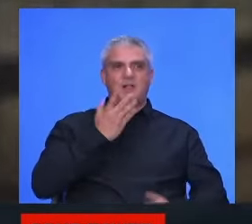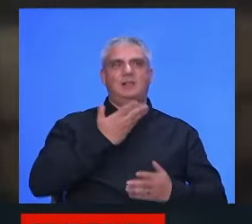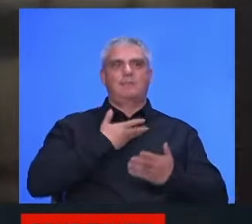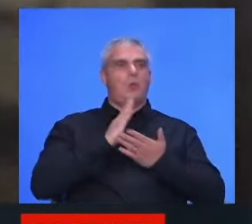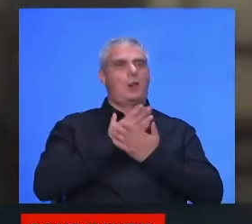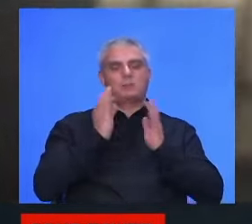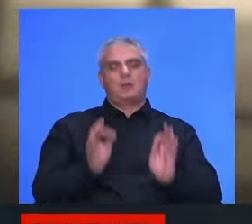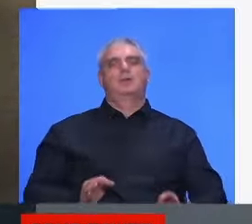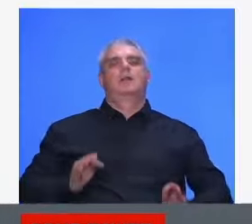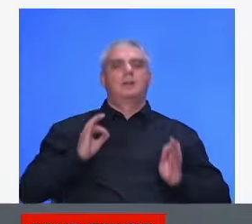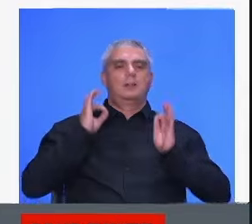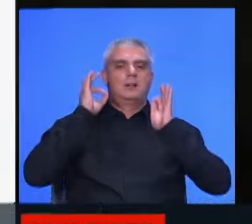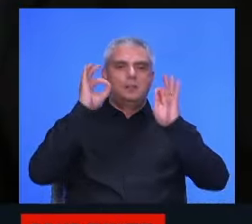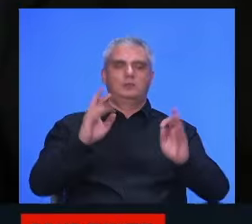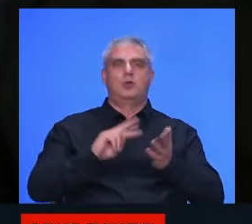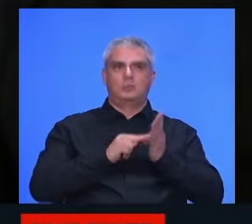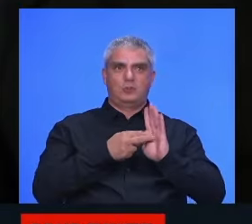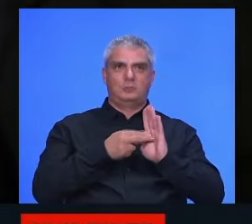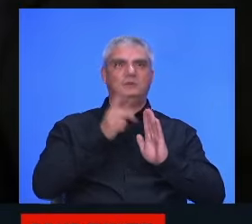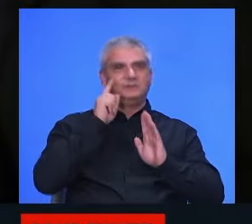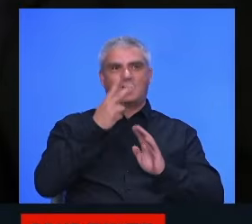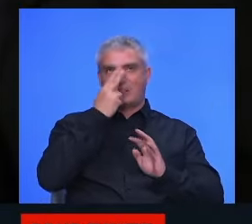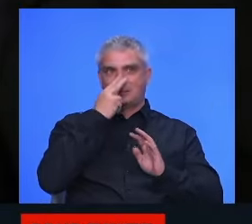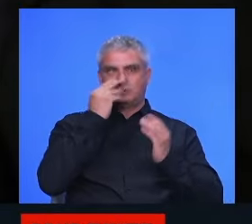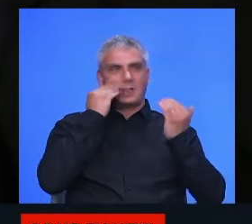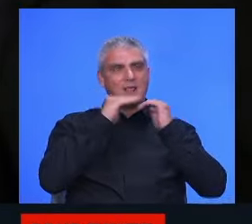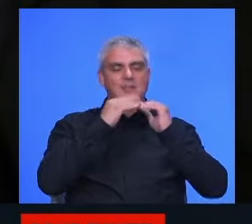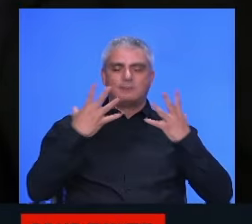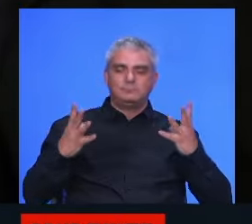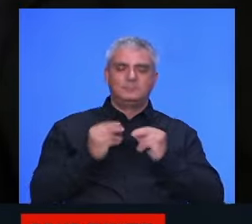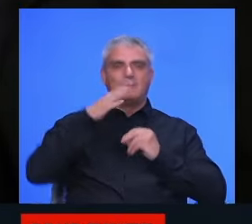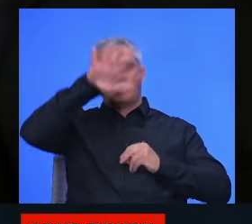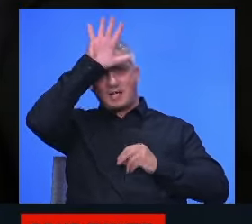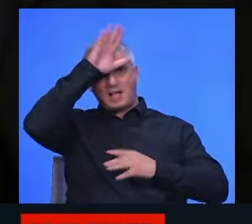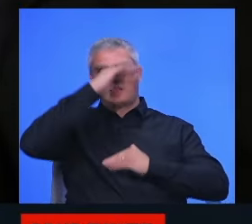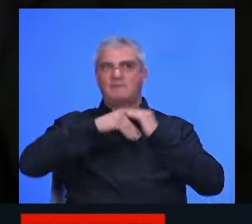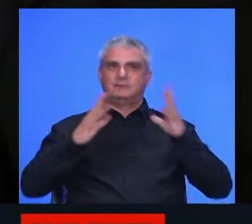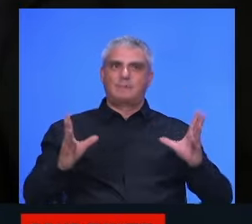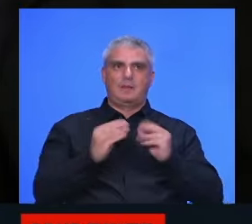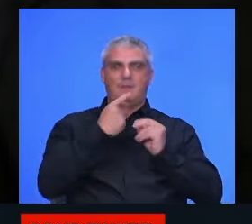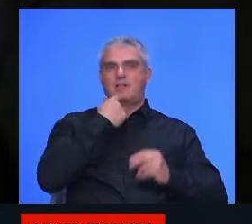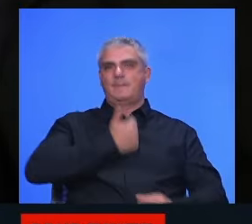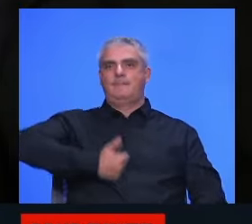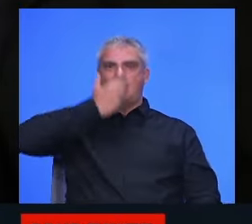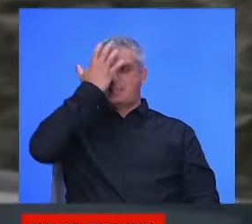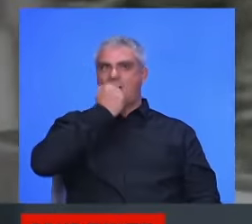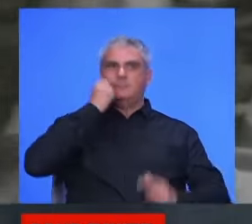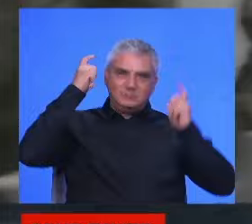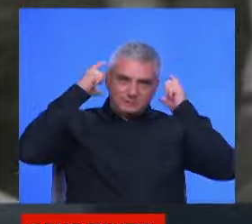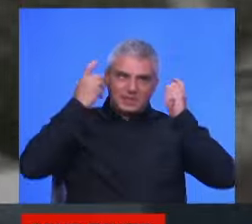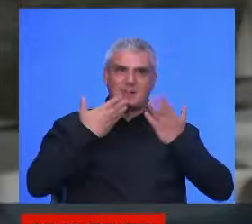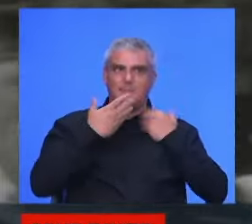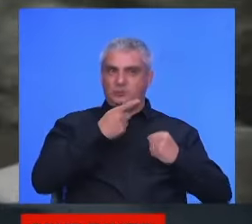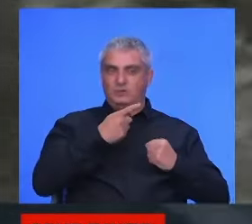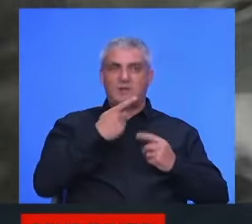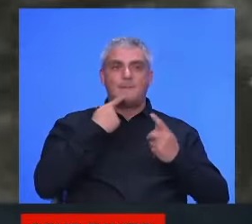ההחלטה לדחות את התוכנית. צריך לנסות ולתאם מתקפה משולבת עם איראן וחיזבאללה, אמר מנהיג חמאס סינואר בישיבה. על